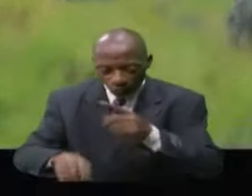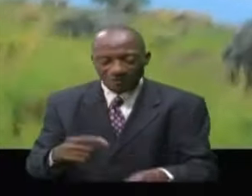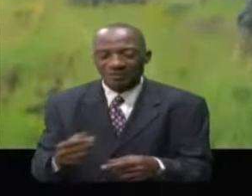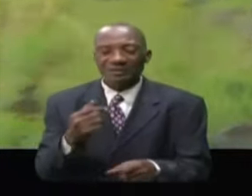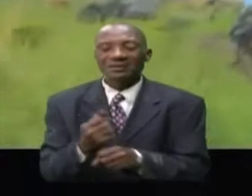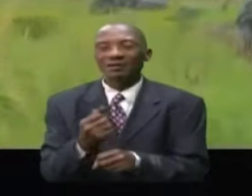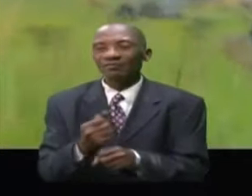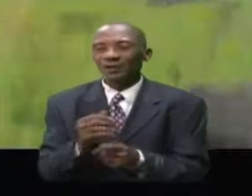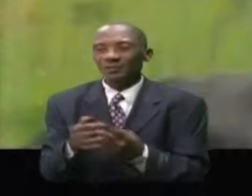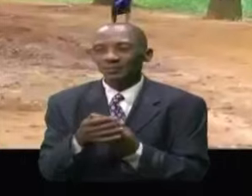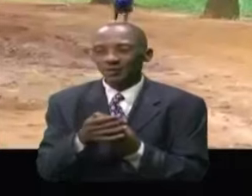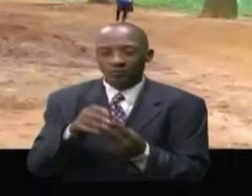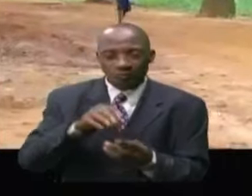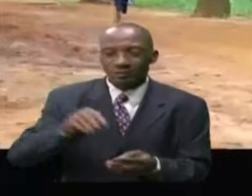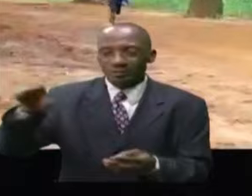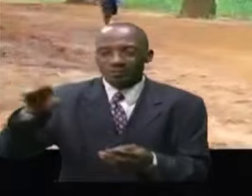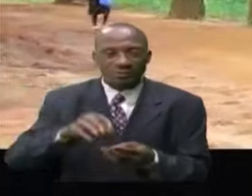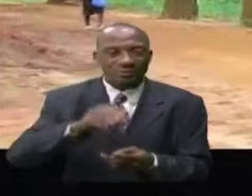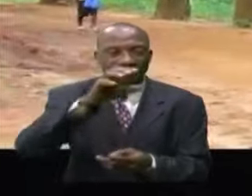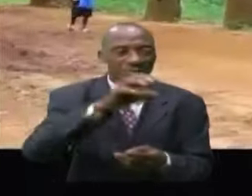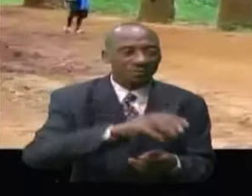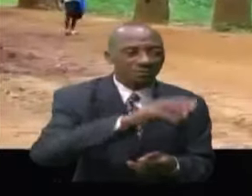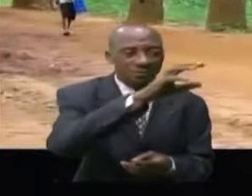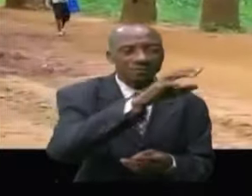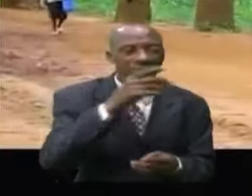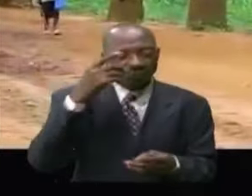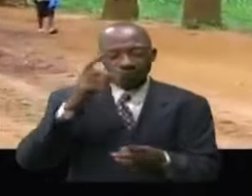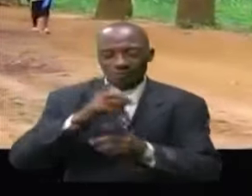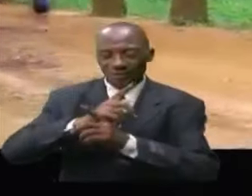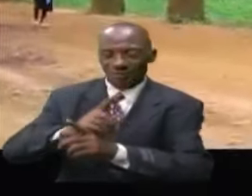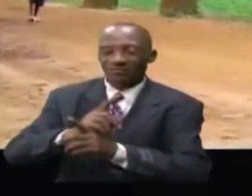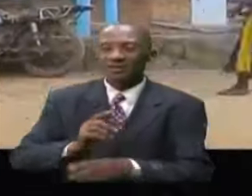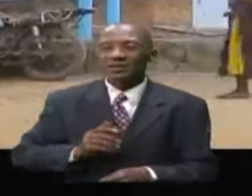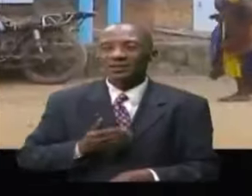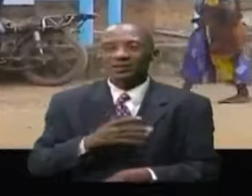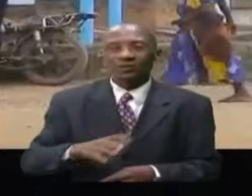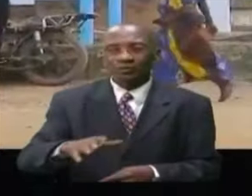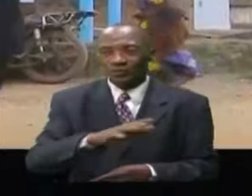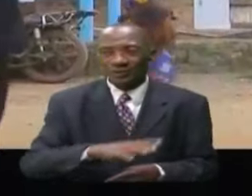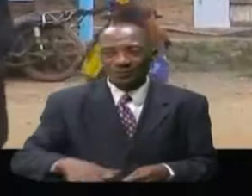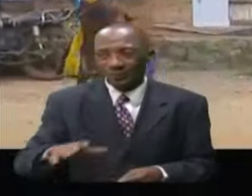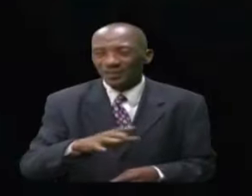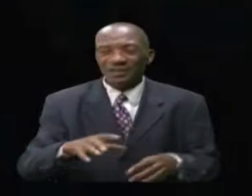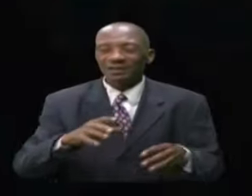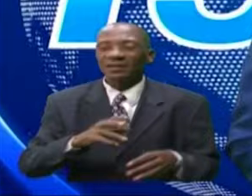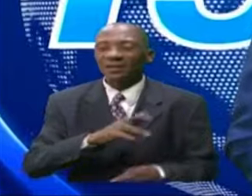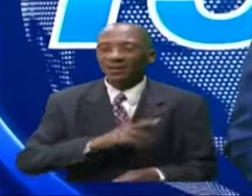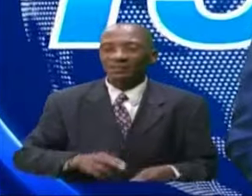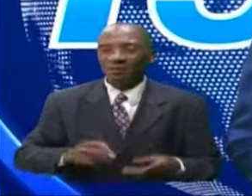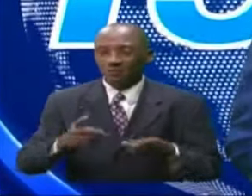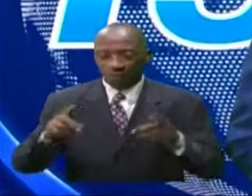forces négatives. À ce jour, plusieurs habitants regagnent progressivement leur milieu d'origine.